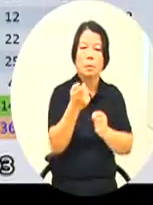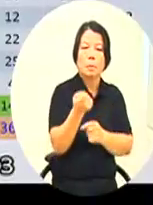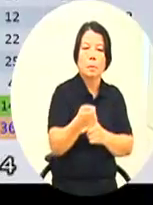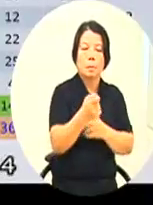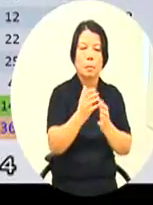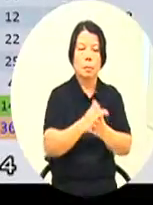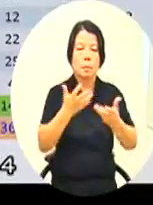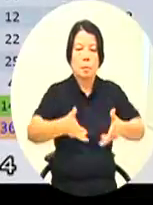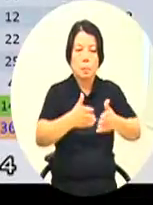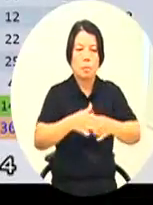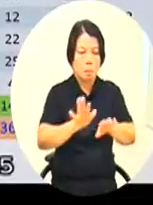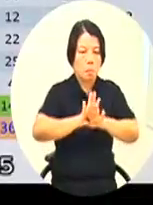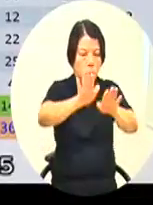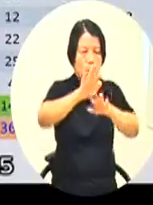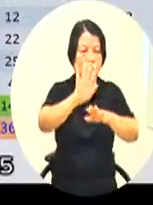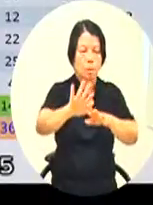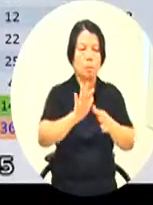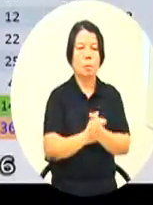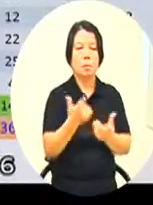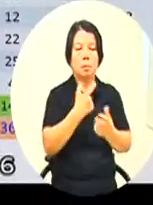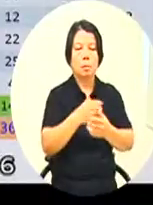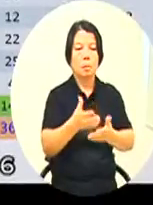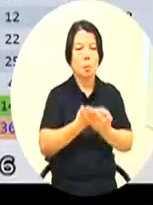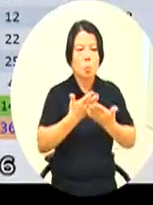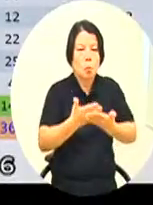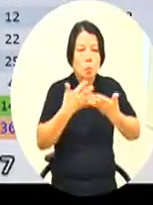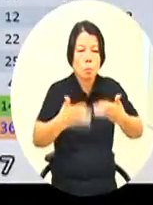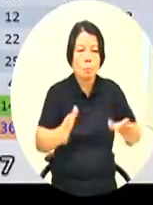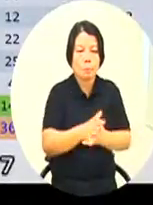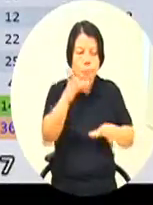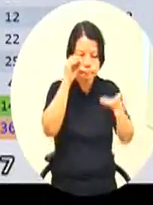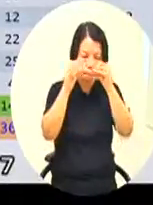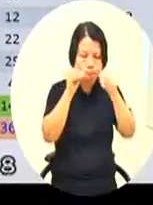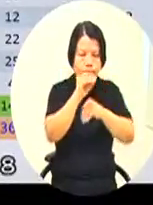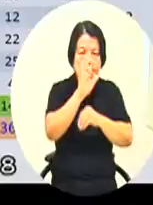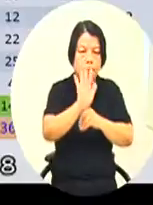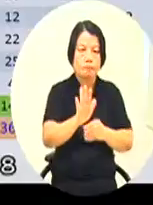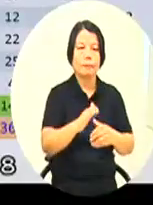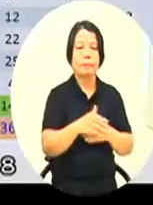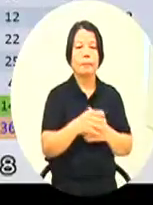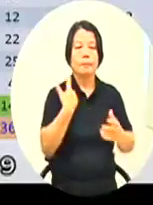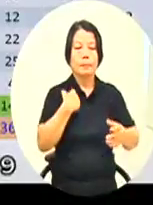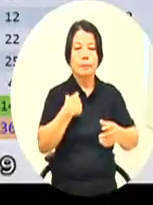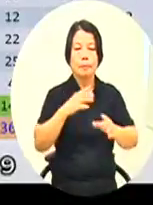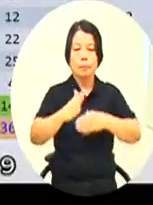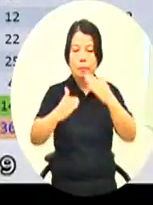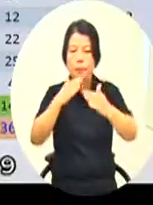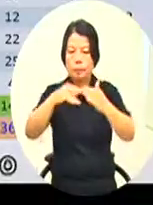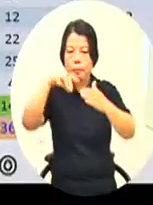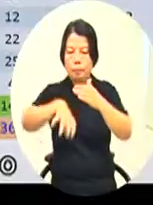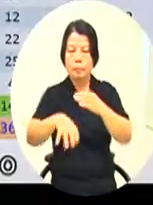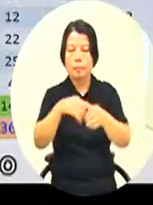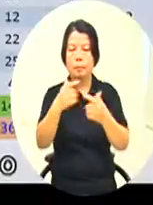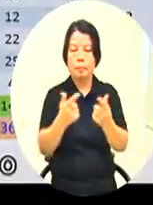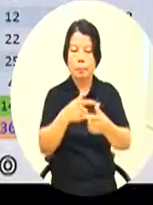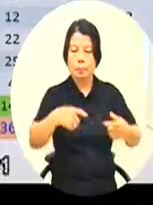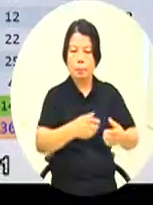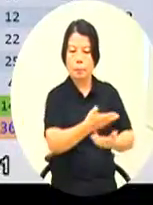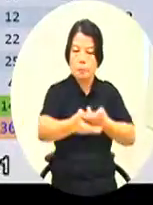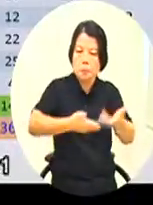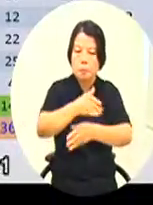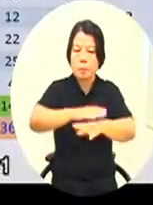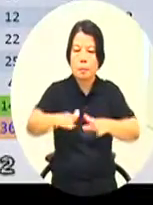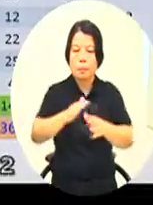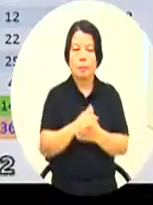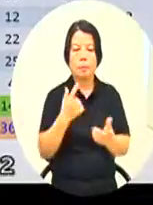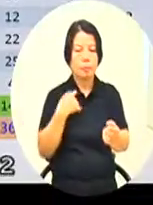了非常进步的教育理念跟哲学，那也会跟我们体制内的学校呢做交流啊，所以这个会有相当深远的影